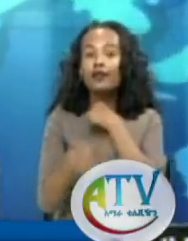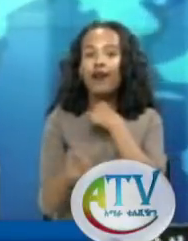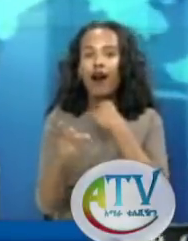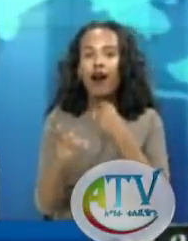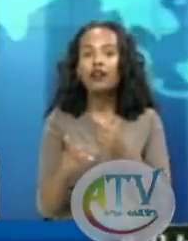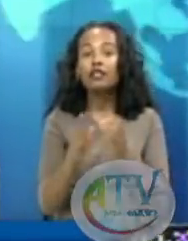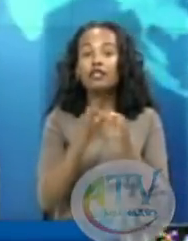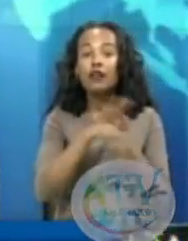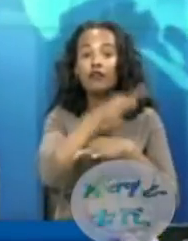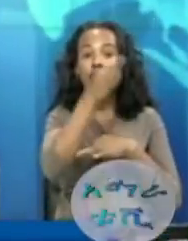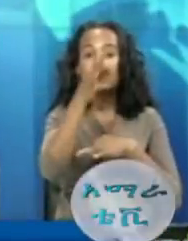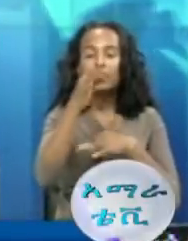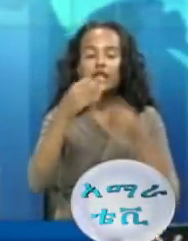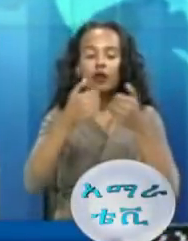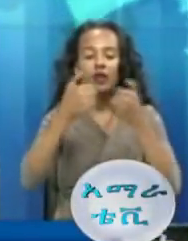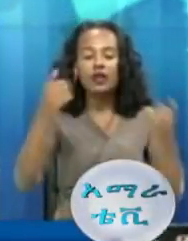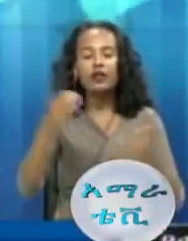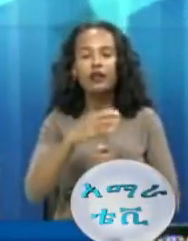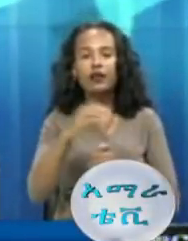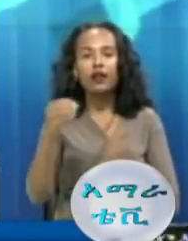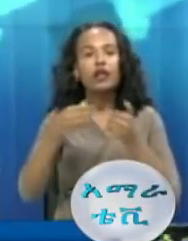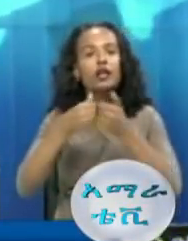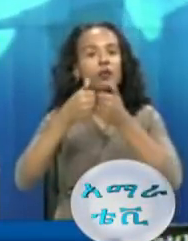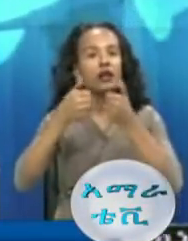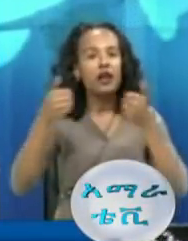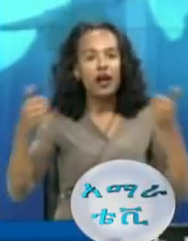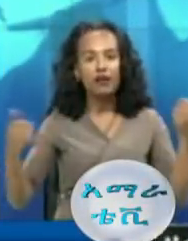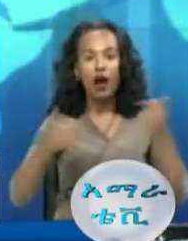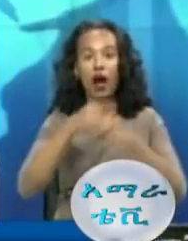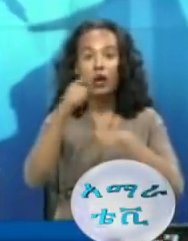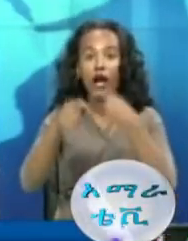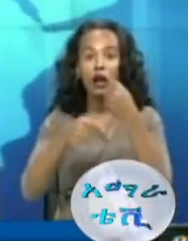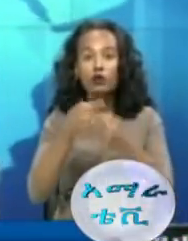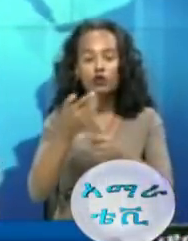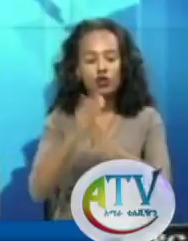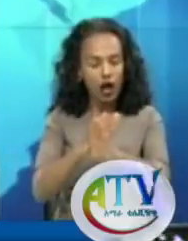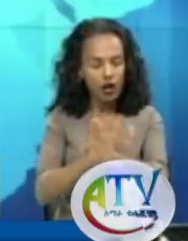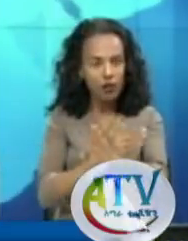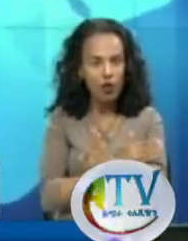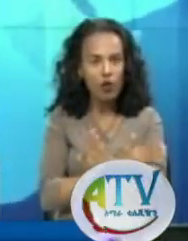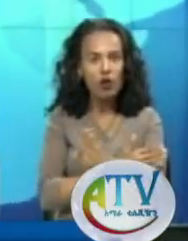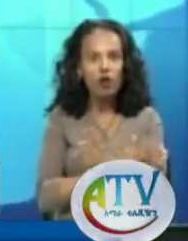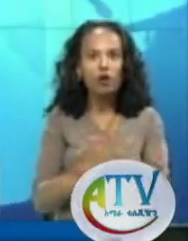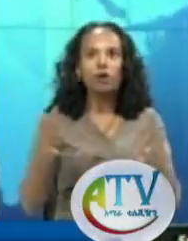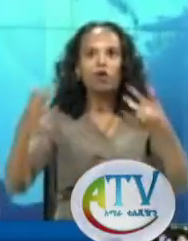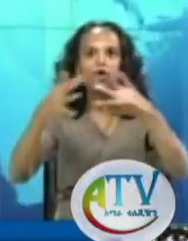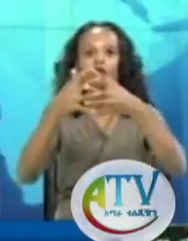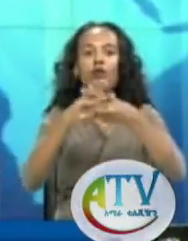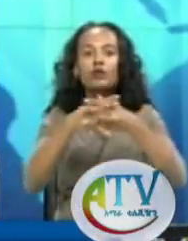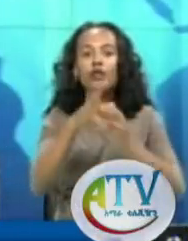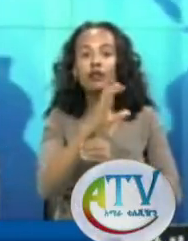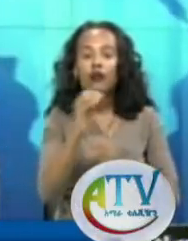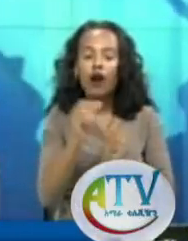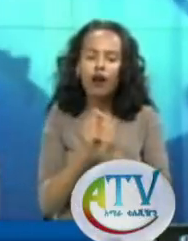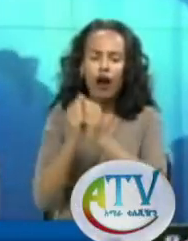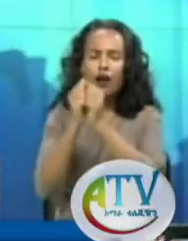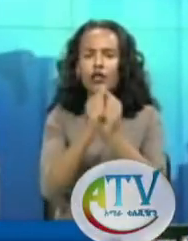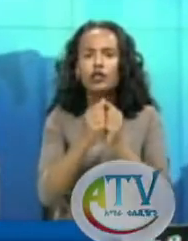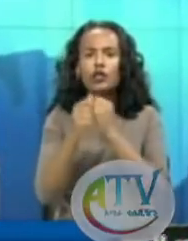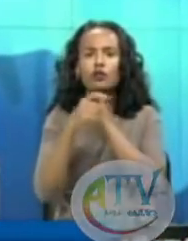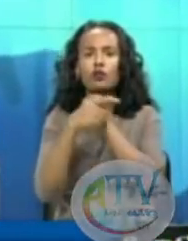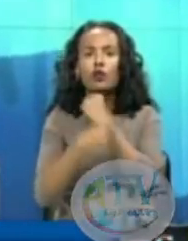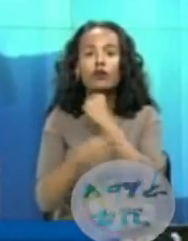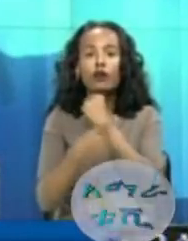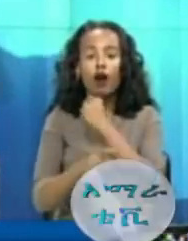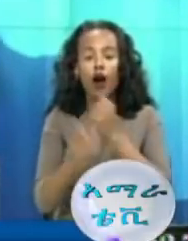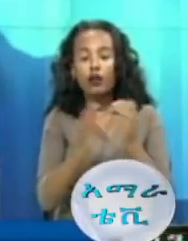እንዲሰፍን፣ የመነጣጠልና የመለያየት አካሄዶች ታርመው የትብብርና የአንድነት ፖለቲካዊ